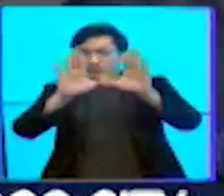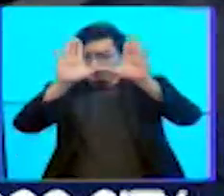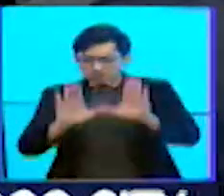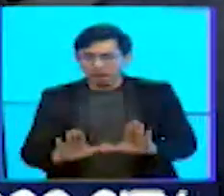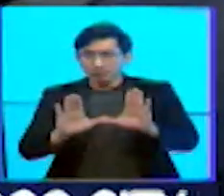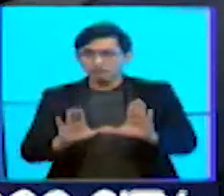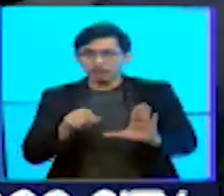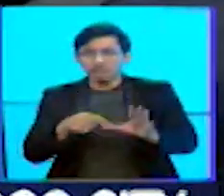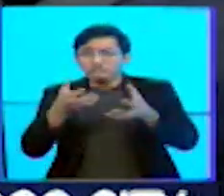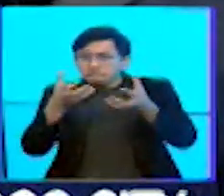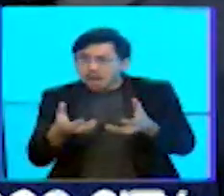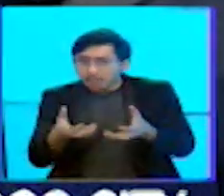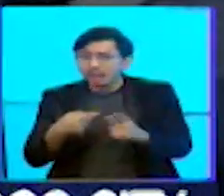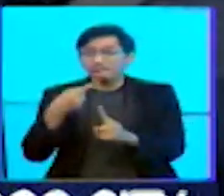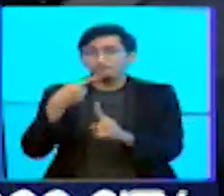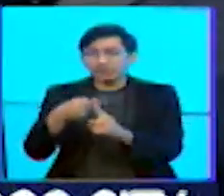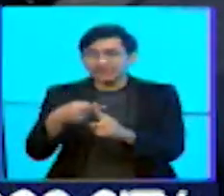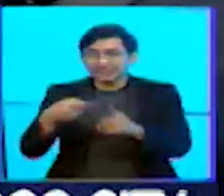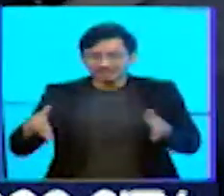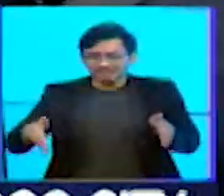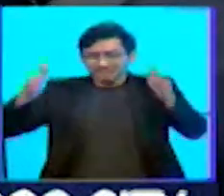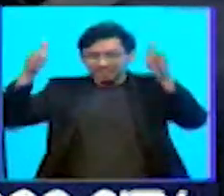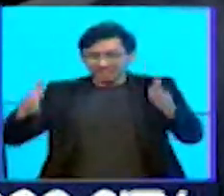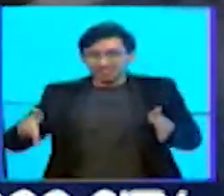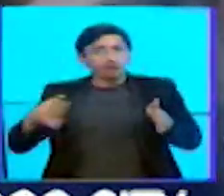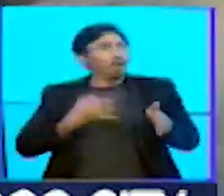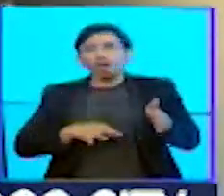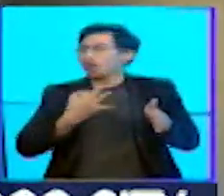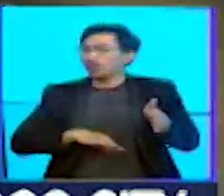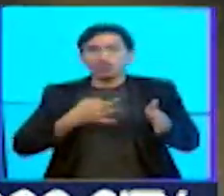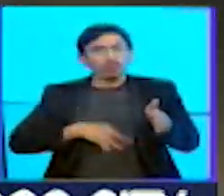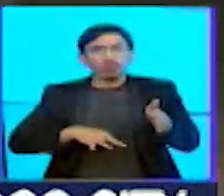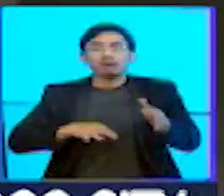struktur bangunan juga tidak kuat, itu yang mengakibatkan suara yang besar.